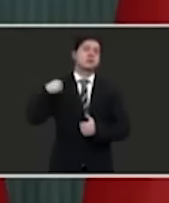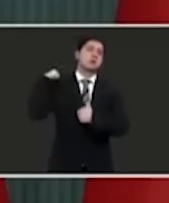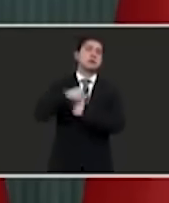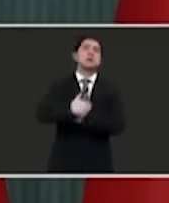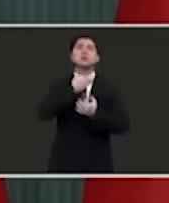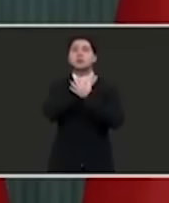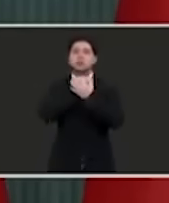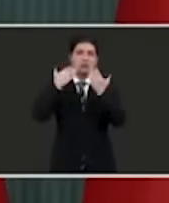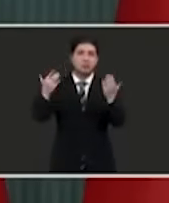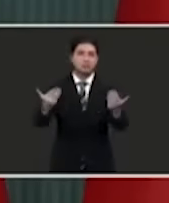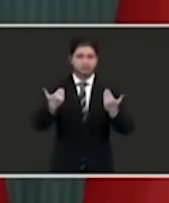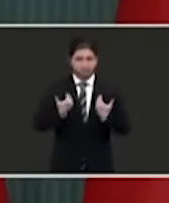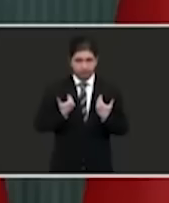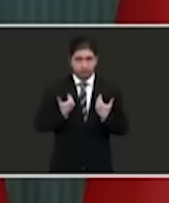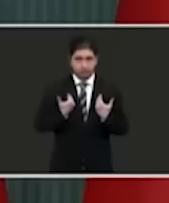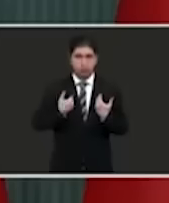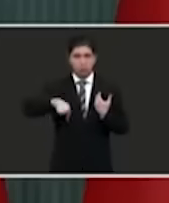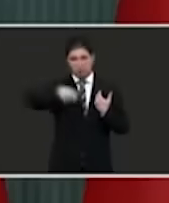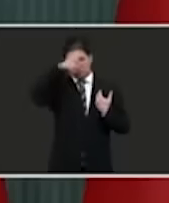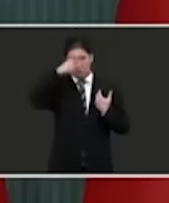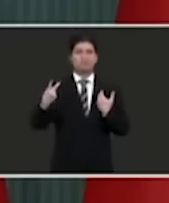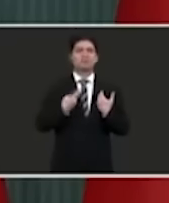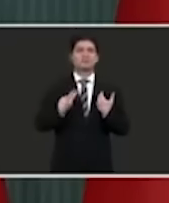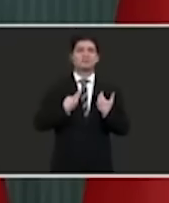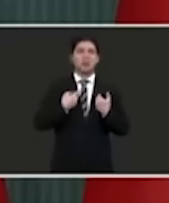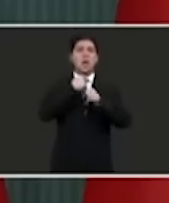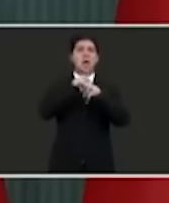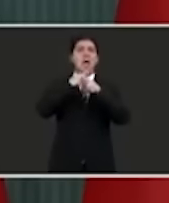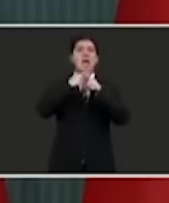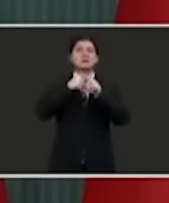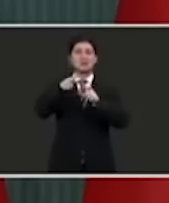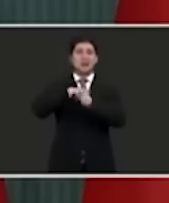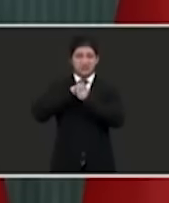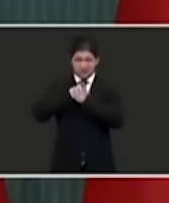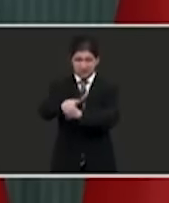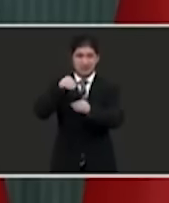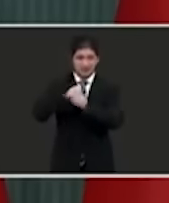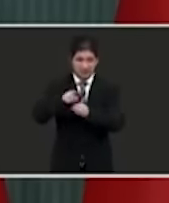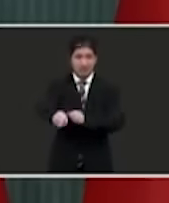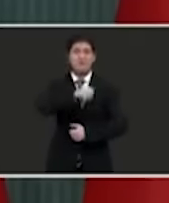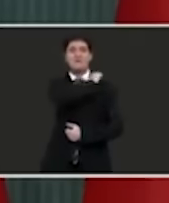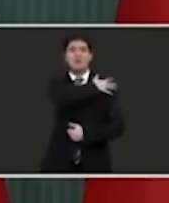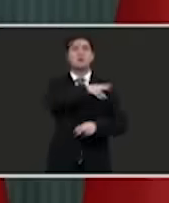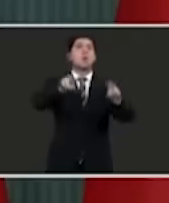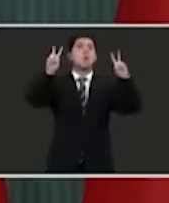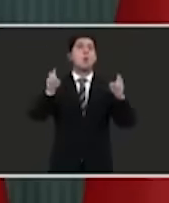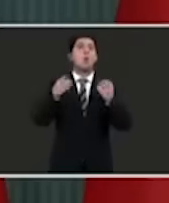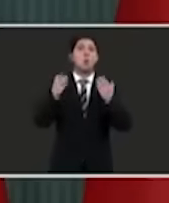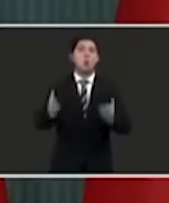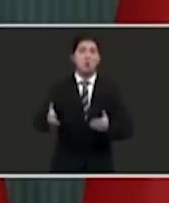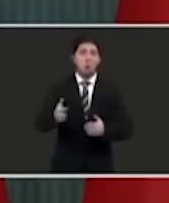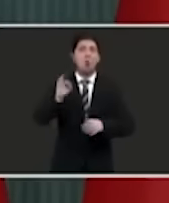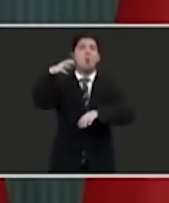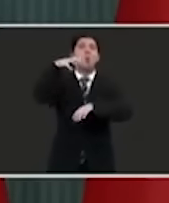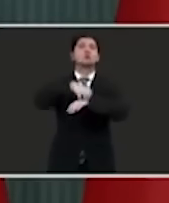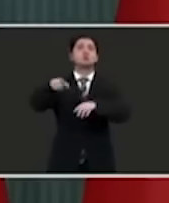ediyorum. Buradan ülkemizde Gazze'deki katliamlara, Filistin meselesine, Kudüs